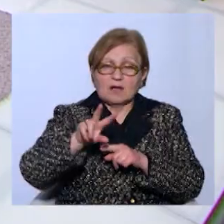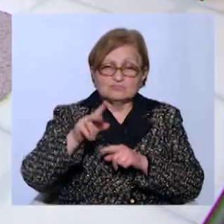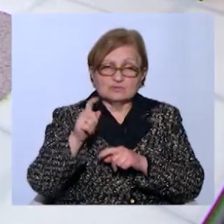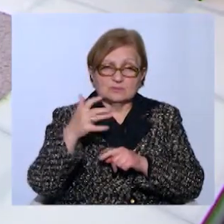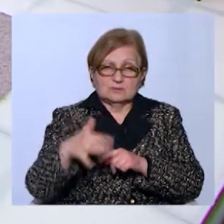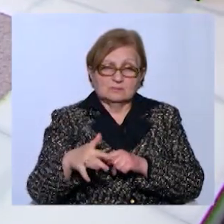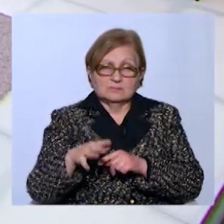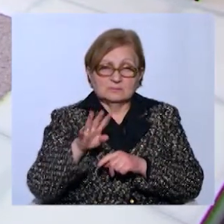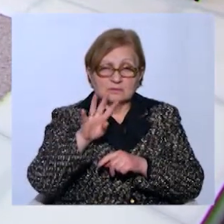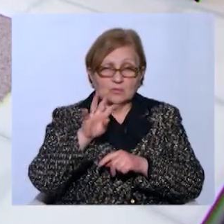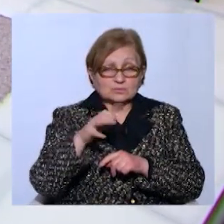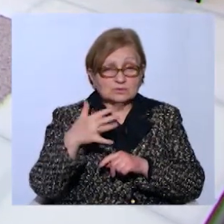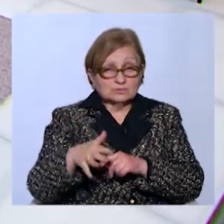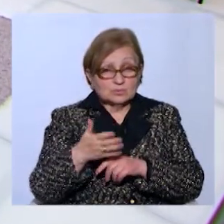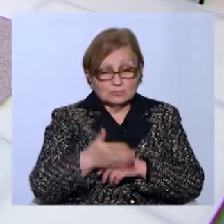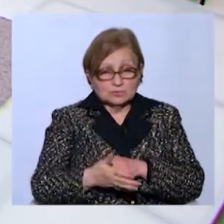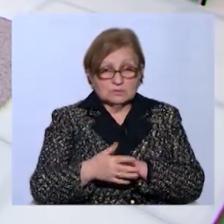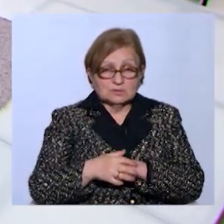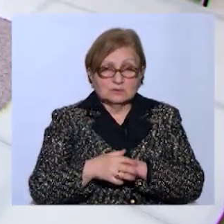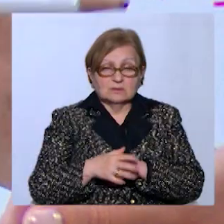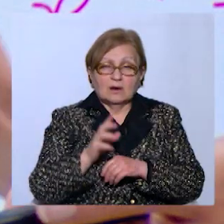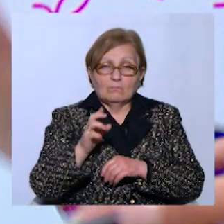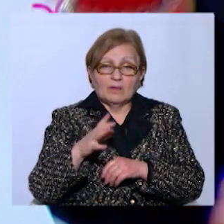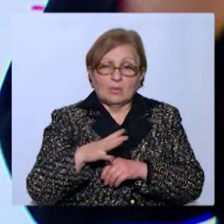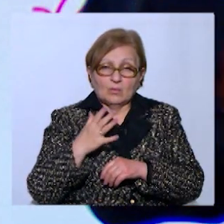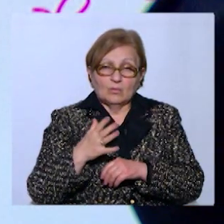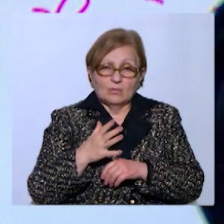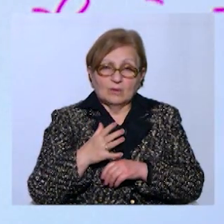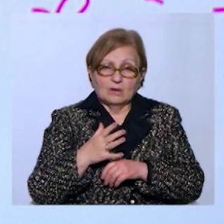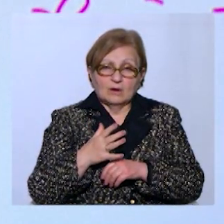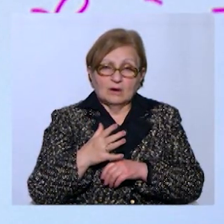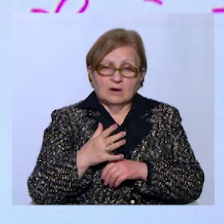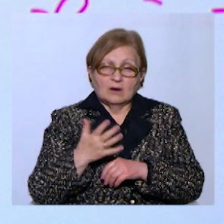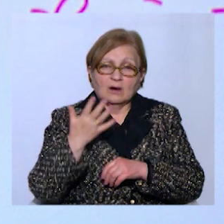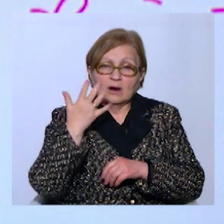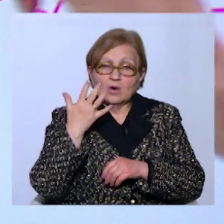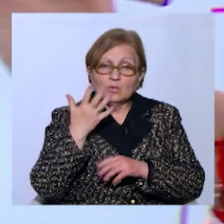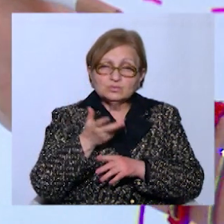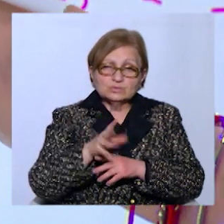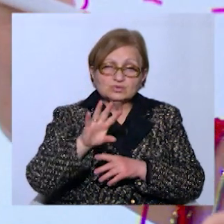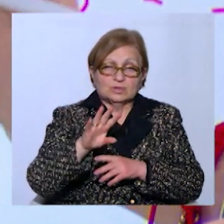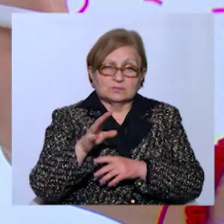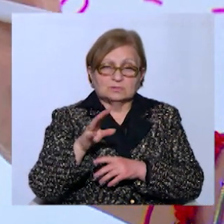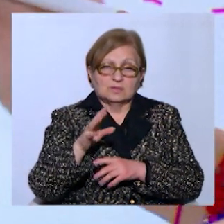150, 450 და b ყოფილა 5 ჯერ 150,